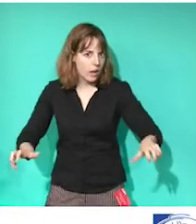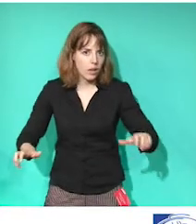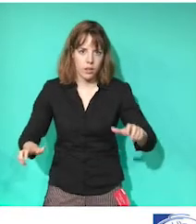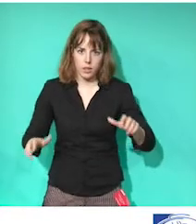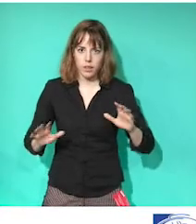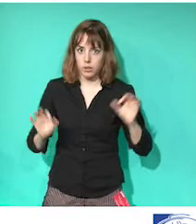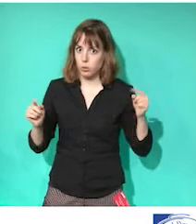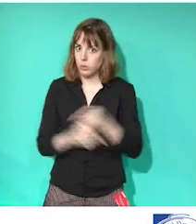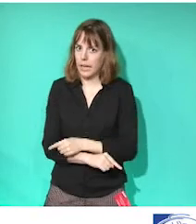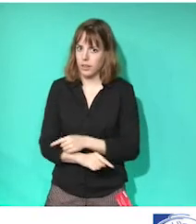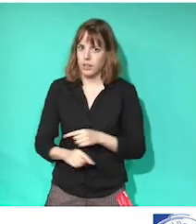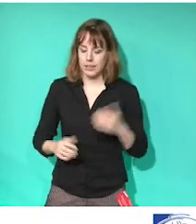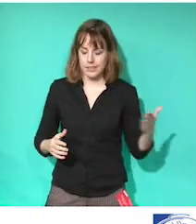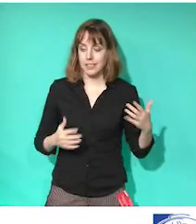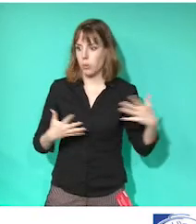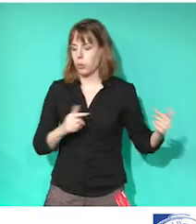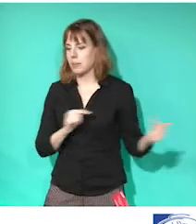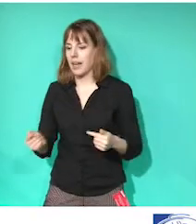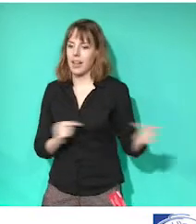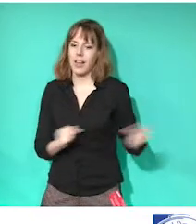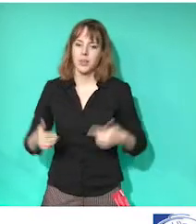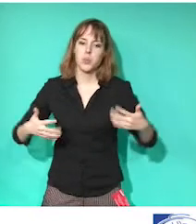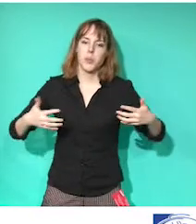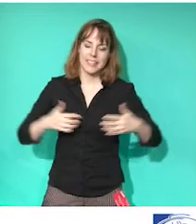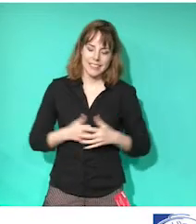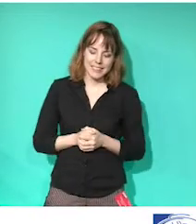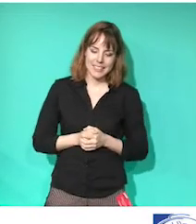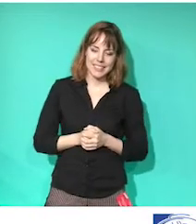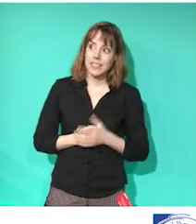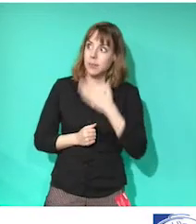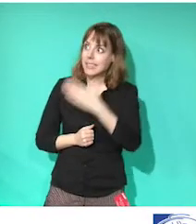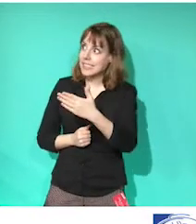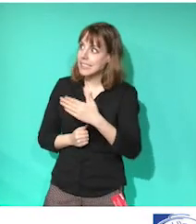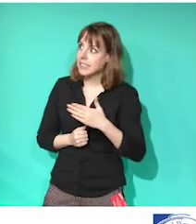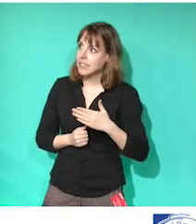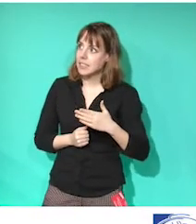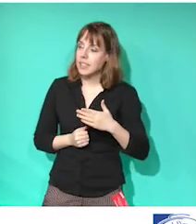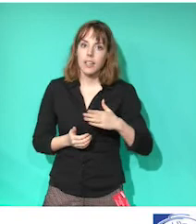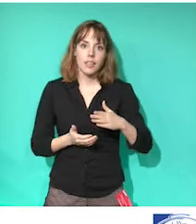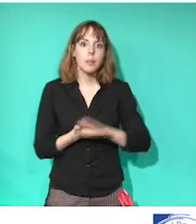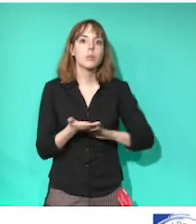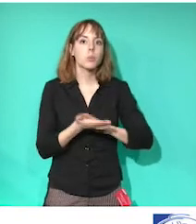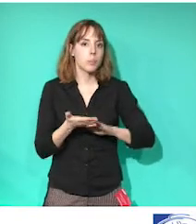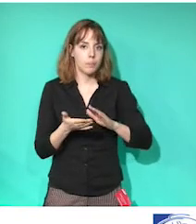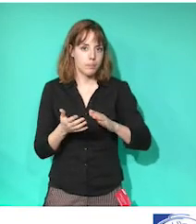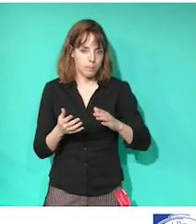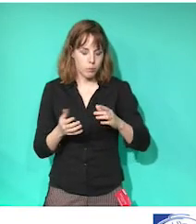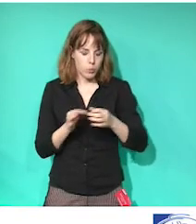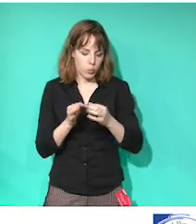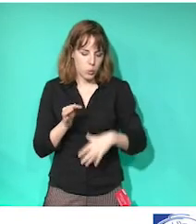préoccupation et qui avait été assez houleuse d'ailleurs arbitrée dans notre réseau. Merci. Alors, pardon. Oui, juste pour conclure.